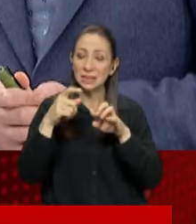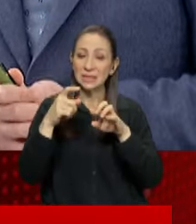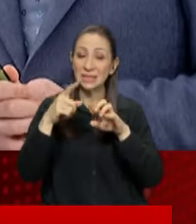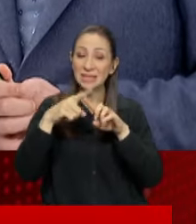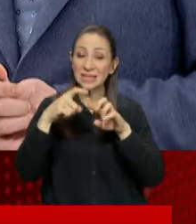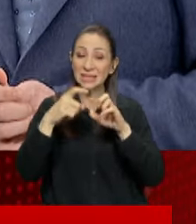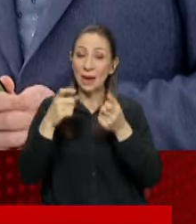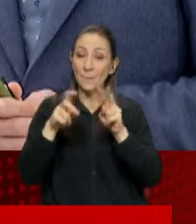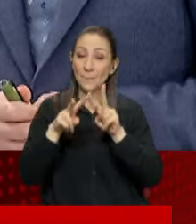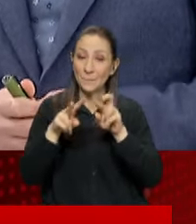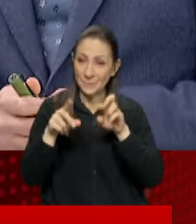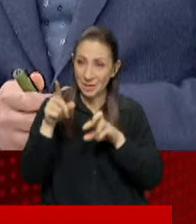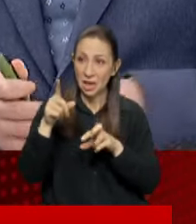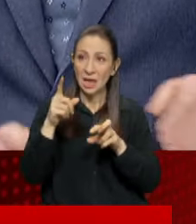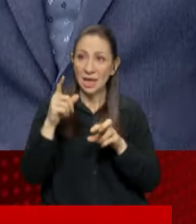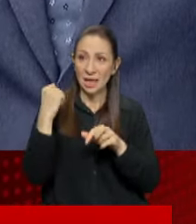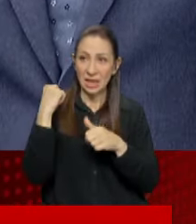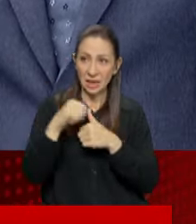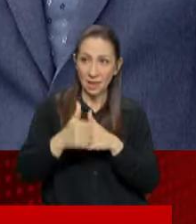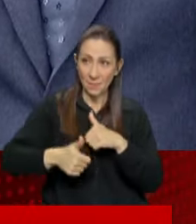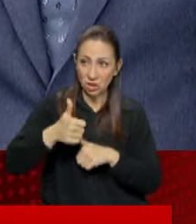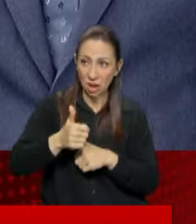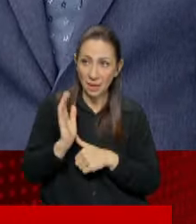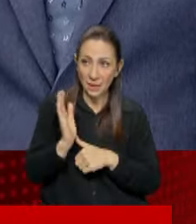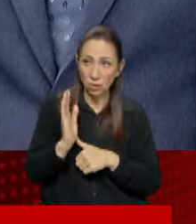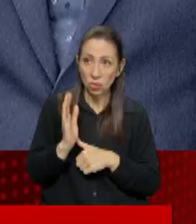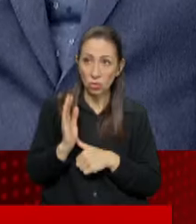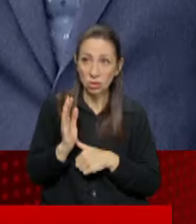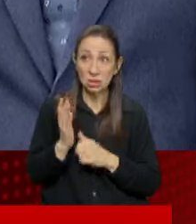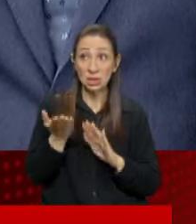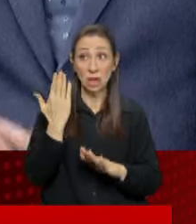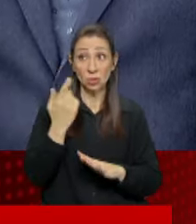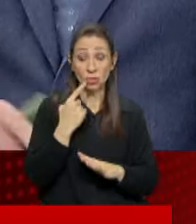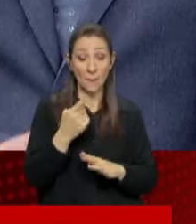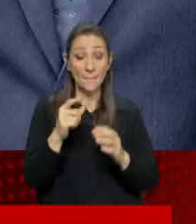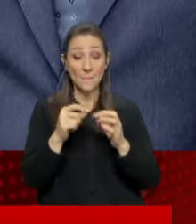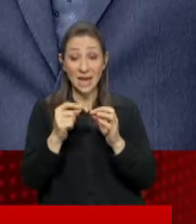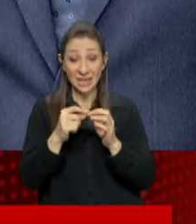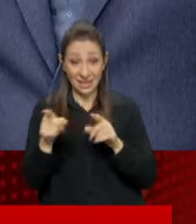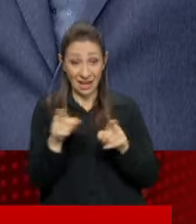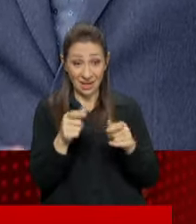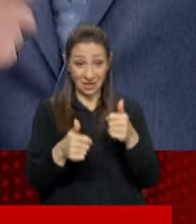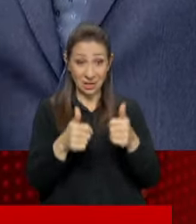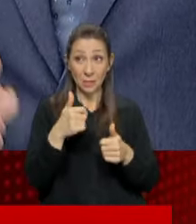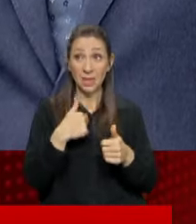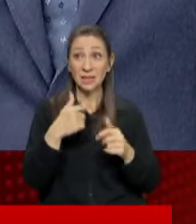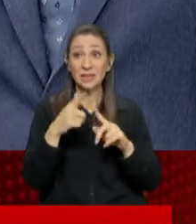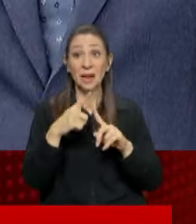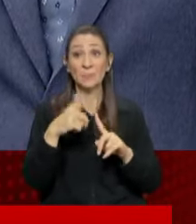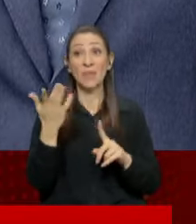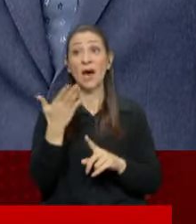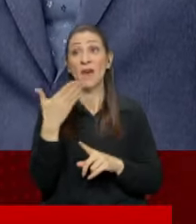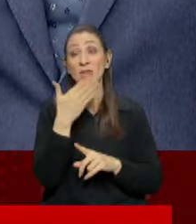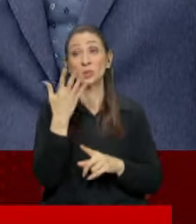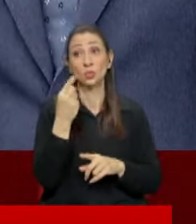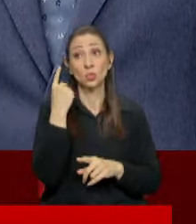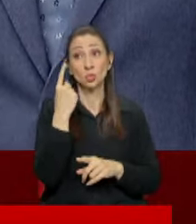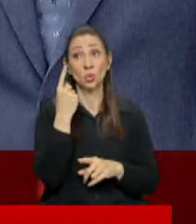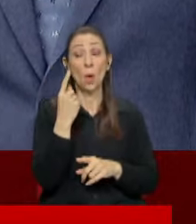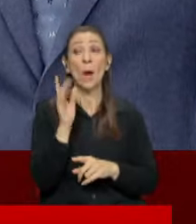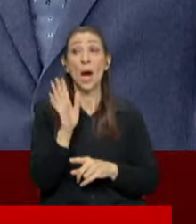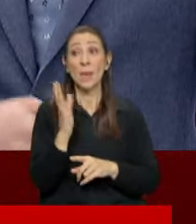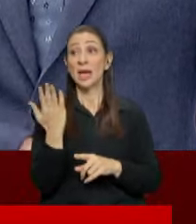dersin, düşüncen nedir? Yeniden başkanlığa mı gidiyor? Ya daha önce de söylemiştim, Biden'la yarışırsa Ben Trump'ın daha avantajlı olduğunu düşünüyorum.